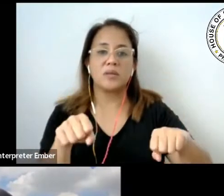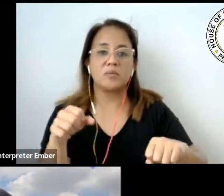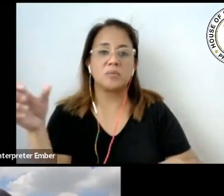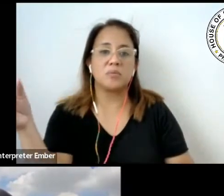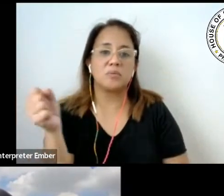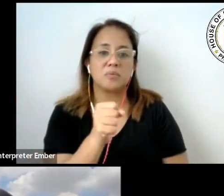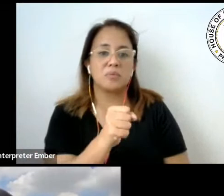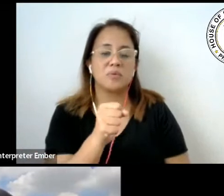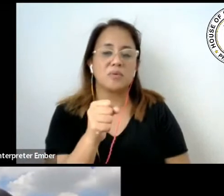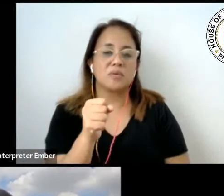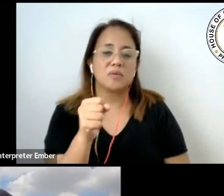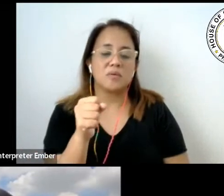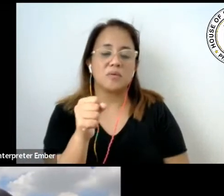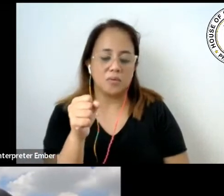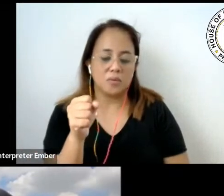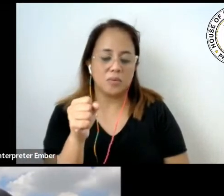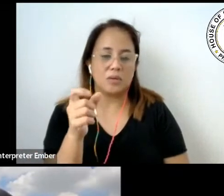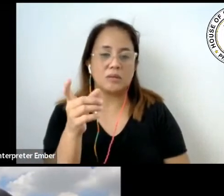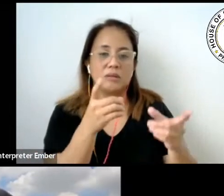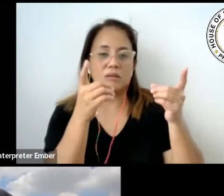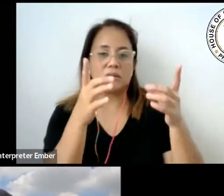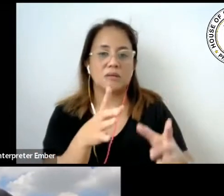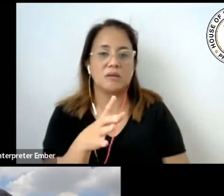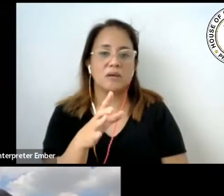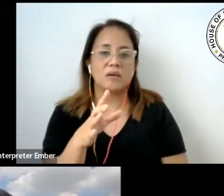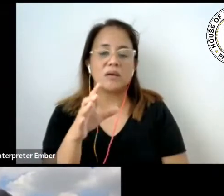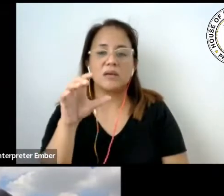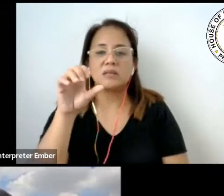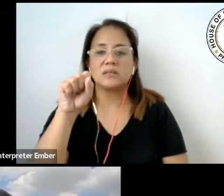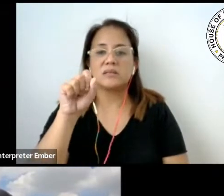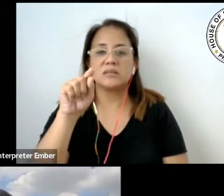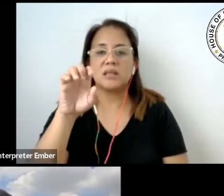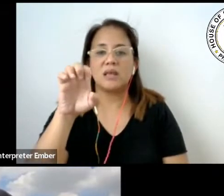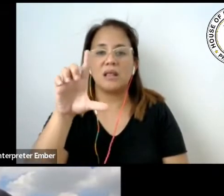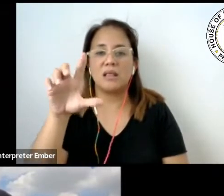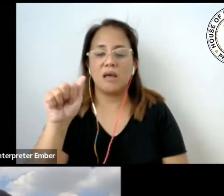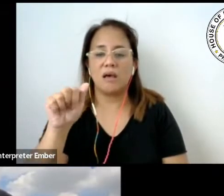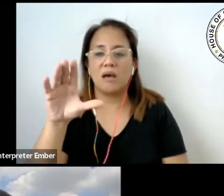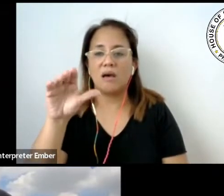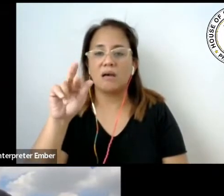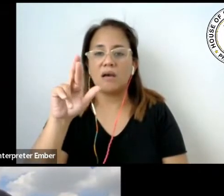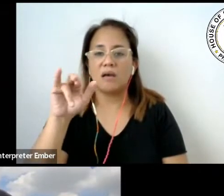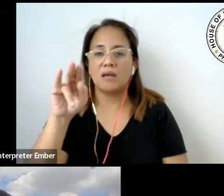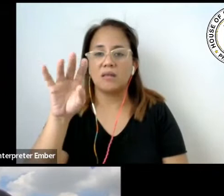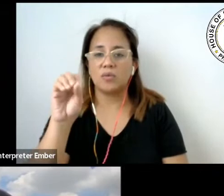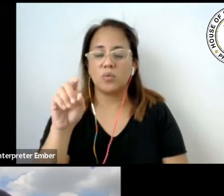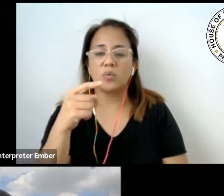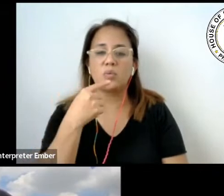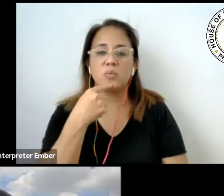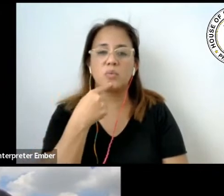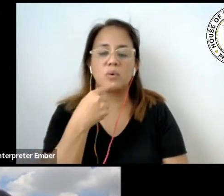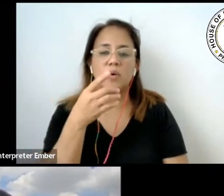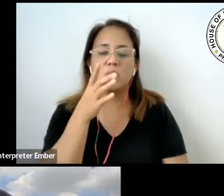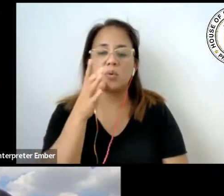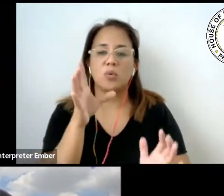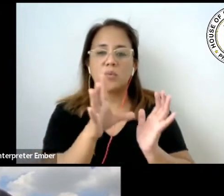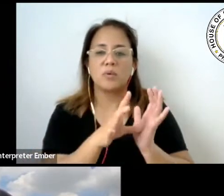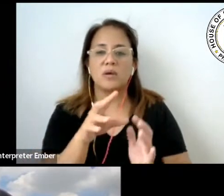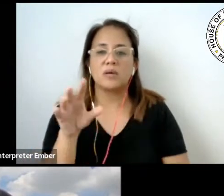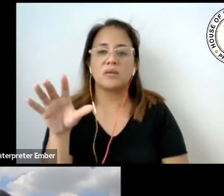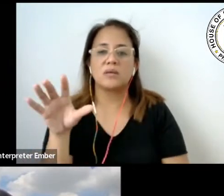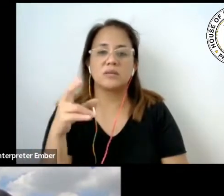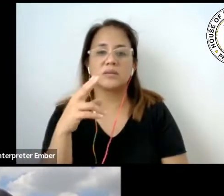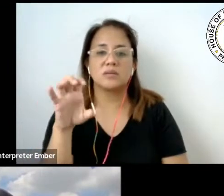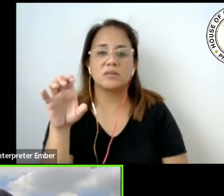tawagin ulit si Director Stella Carino kung ano ang comment niya doon sa comment ni Manang